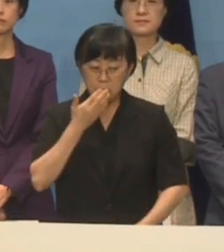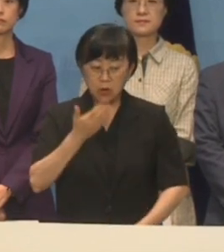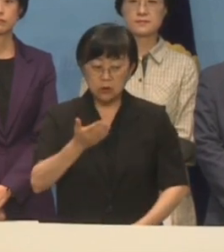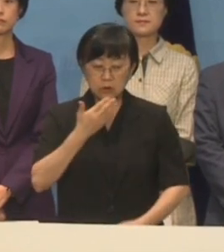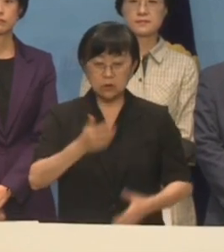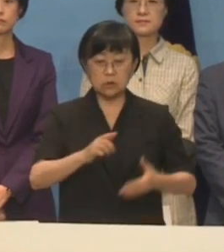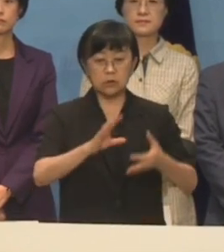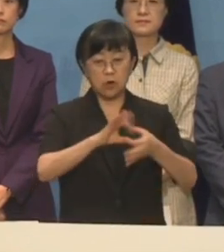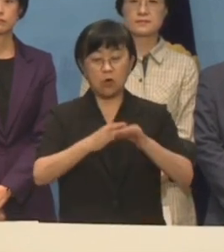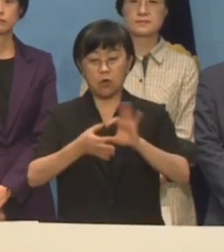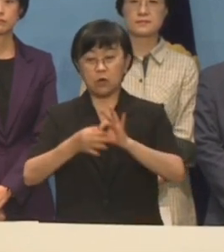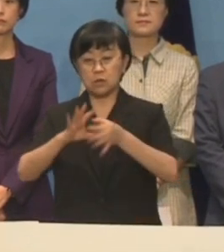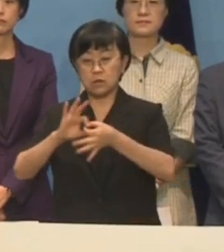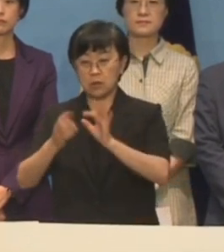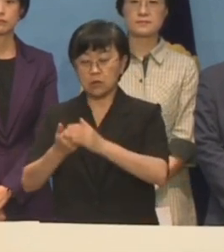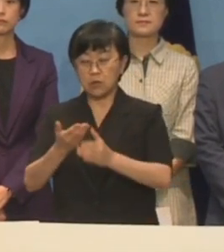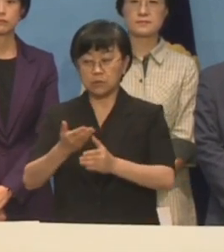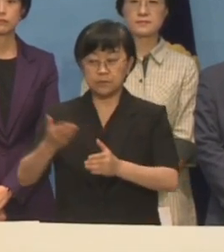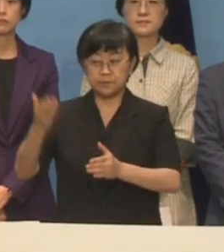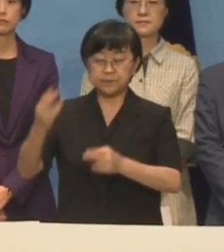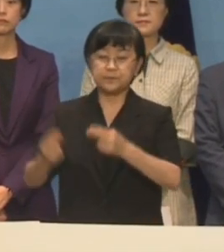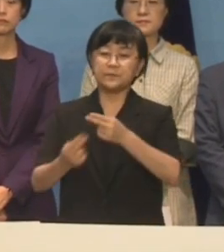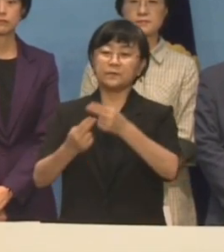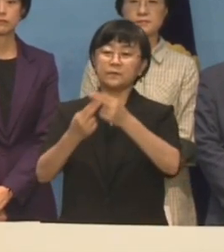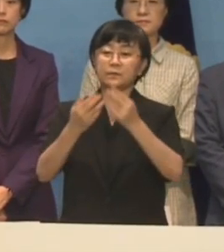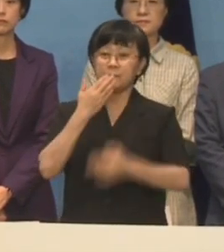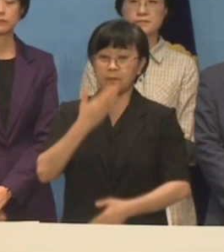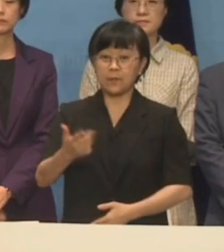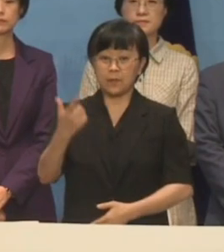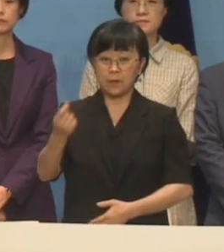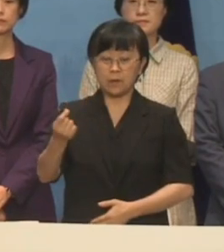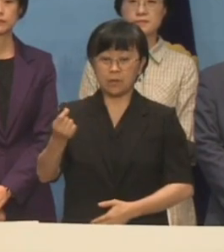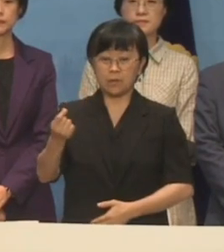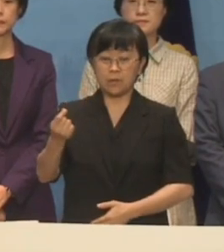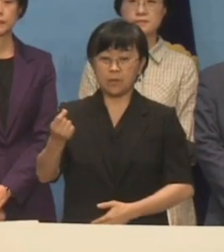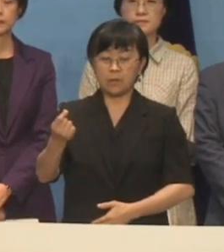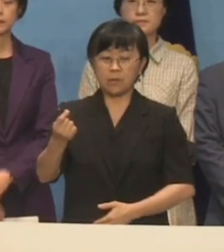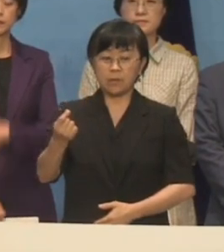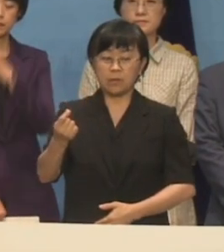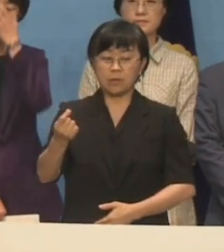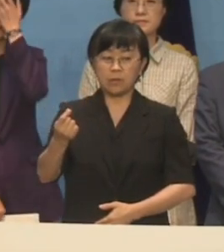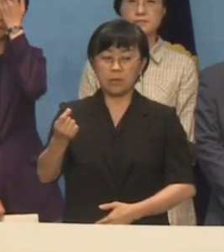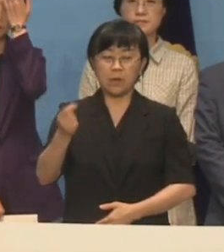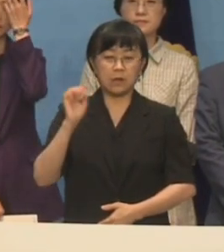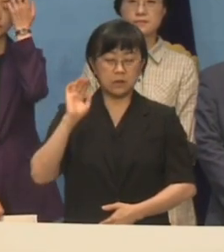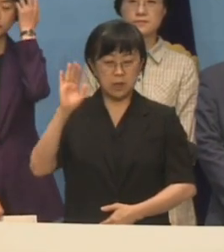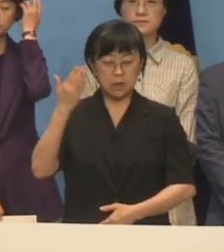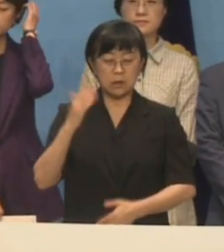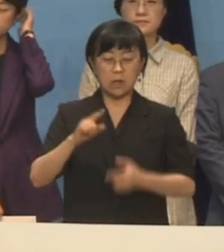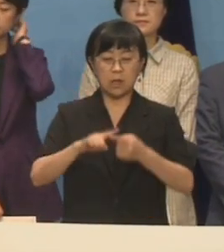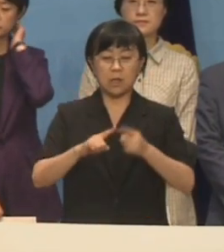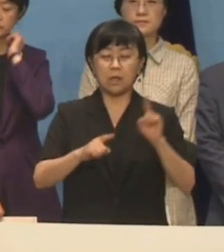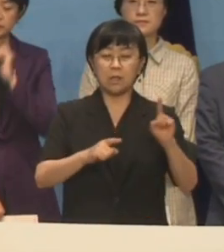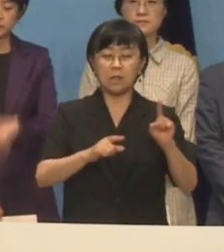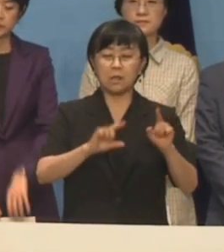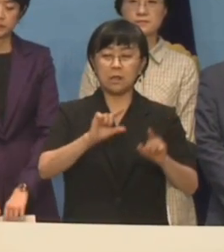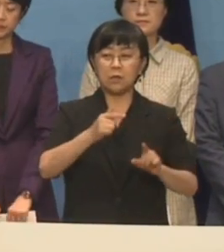통해서 상위로 올라가면 올라갈수록 축적될 수밖에 없고 그리고 최근에 킬로그램당